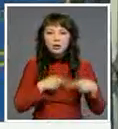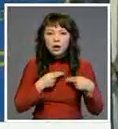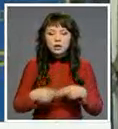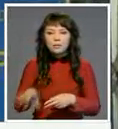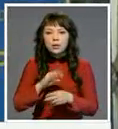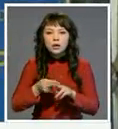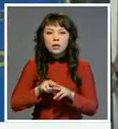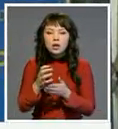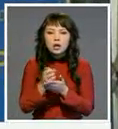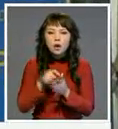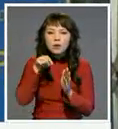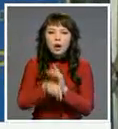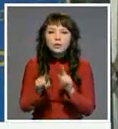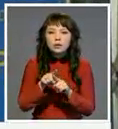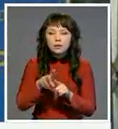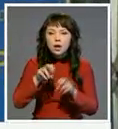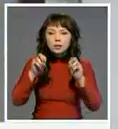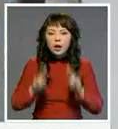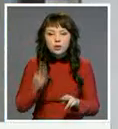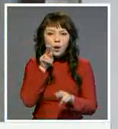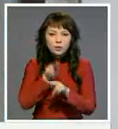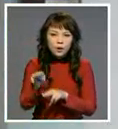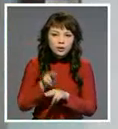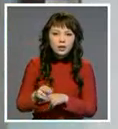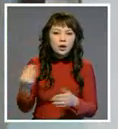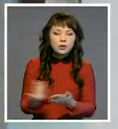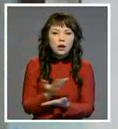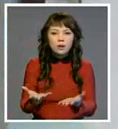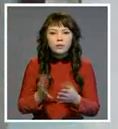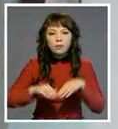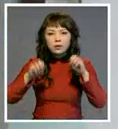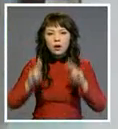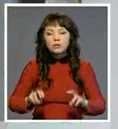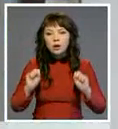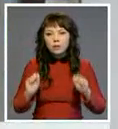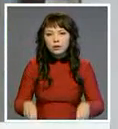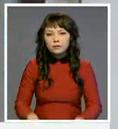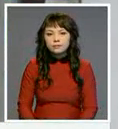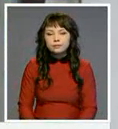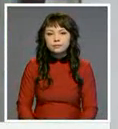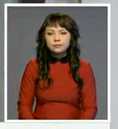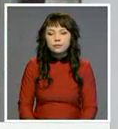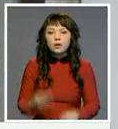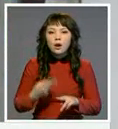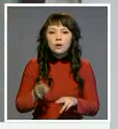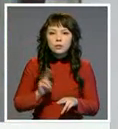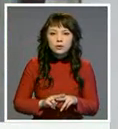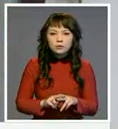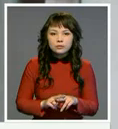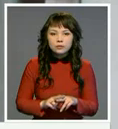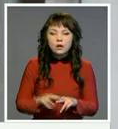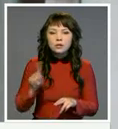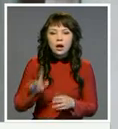ресурстар орталығында оқу оқып, қалаған мамандығын алады. Бүгін осы орталықта ол жолдың шетінде тұрмай,